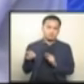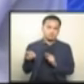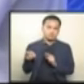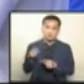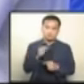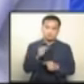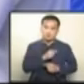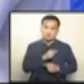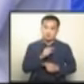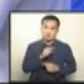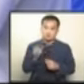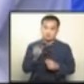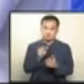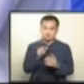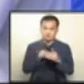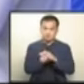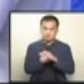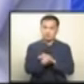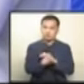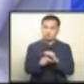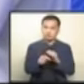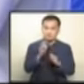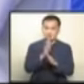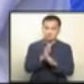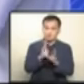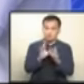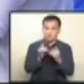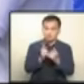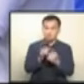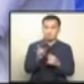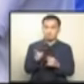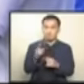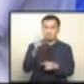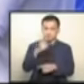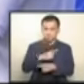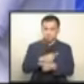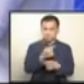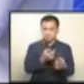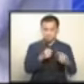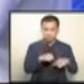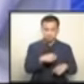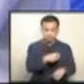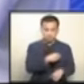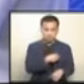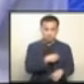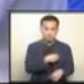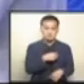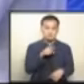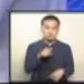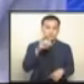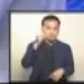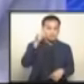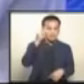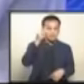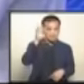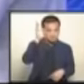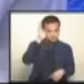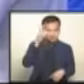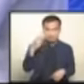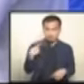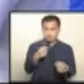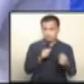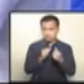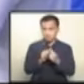security guard ng isang garahe sa isang bus company. So, isang araw dumating si Police Inspector Marlon Bercasio at meron